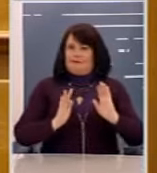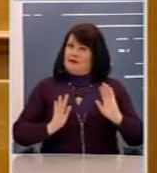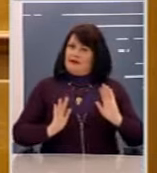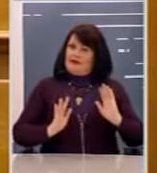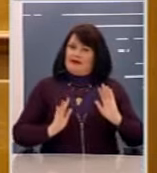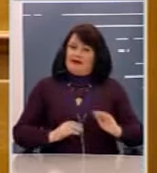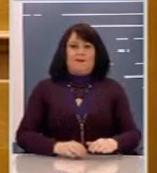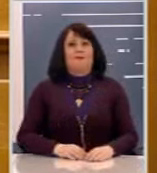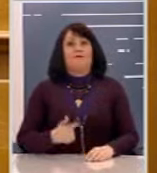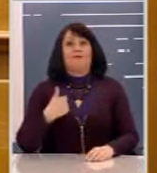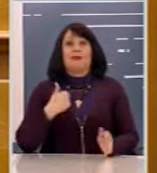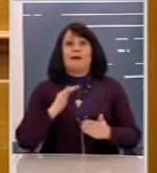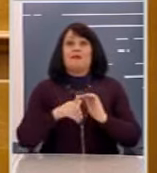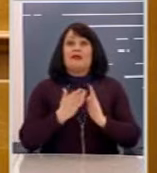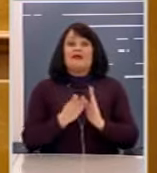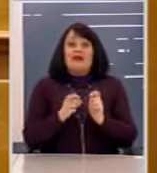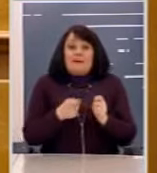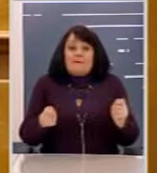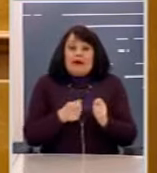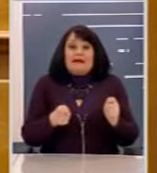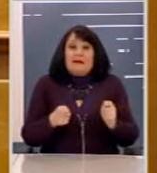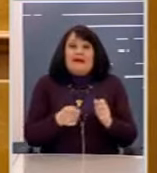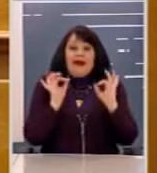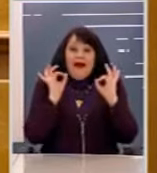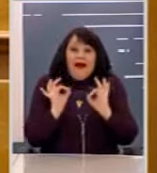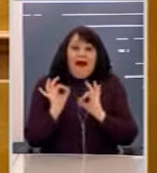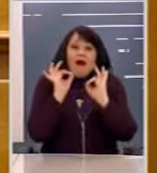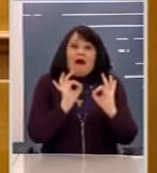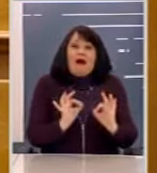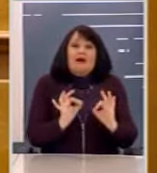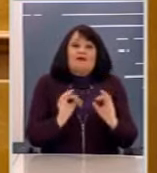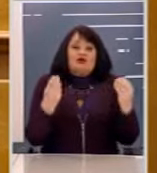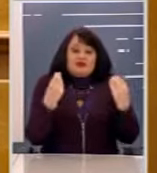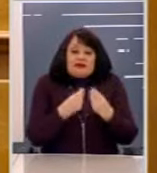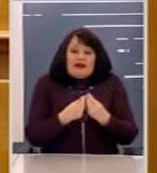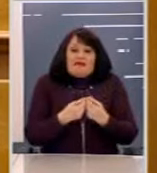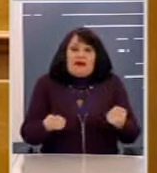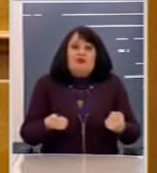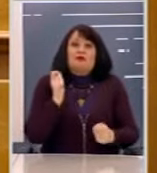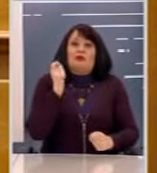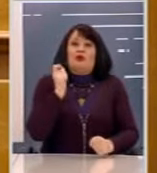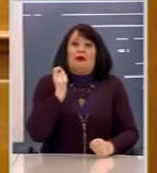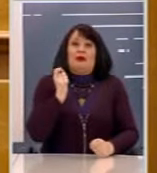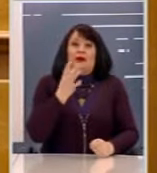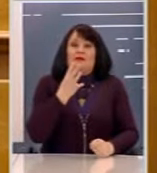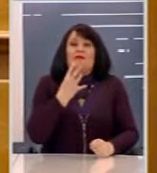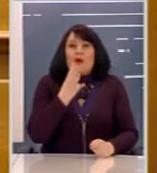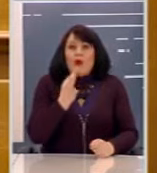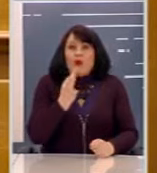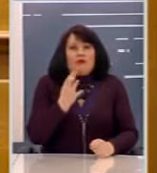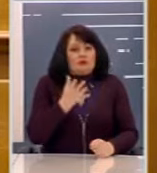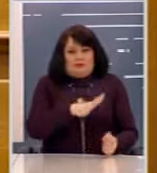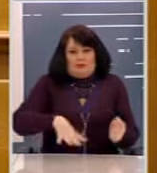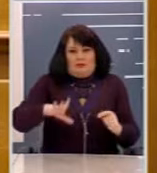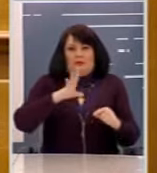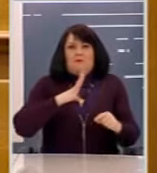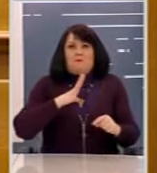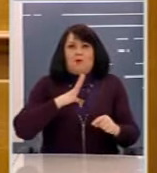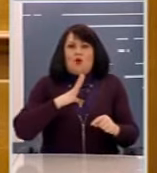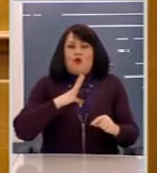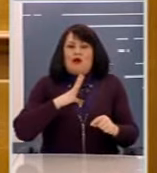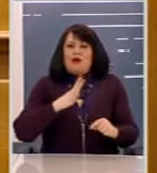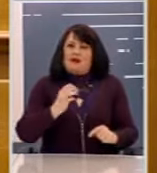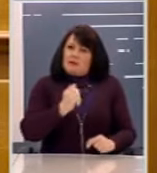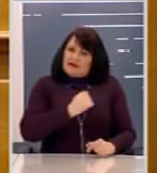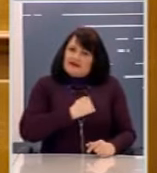Μας ενδιαφέρουν τα μέτρα εφαρμοσμένης πολιτικής για να πείσουμε τους πολίτες ότι αυτή η περίοδος έκλεισε